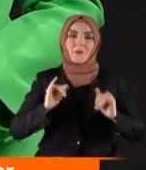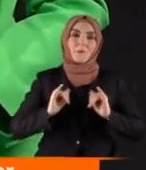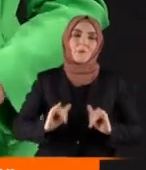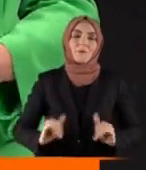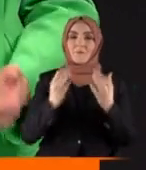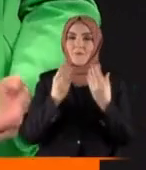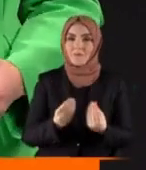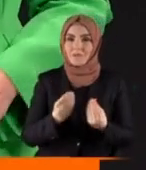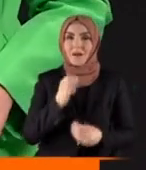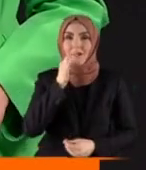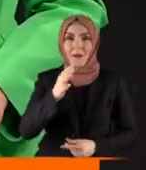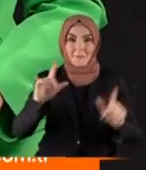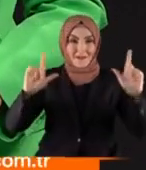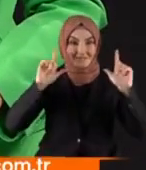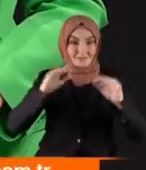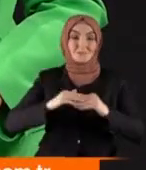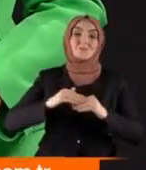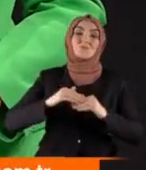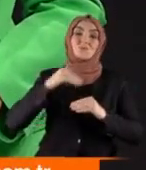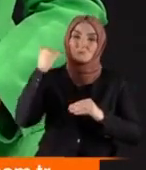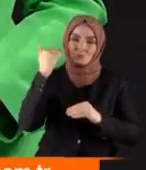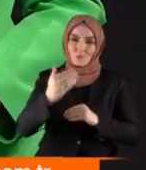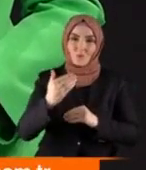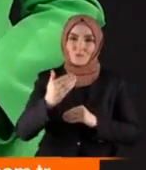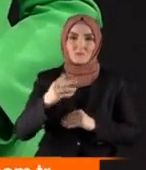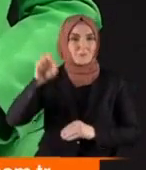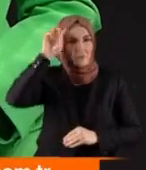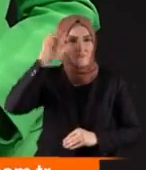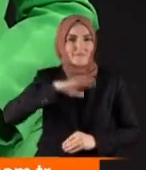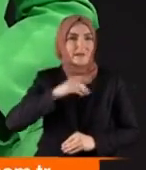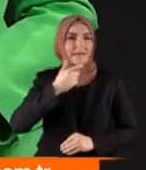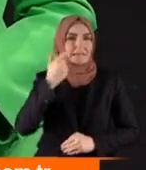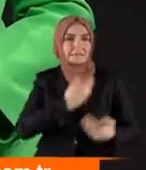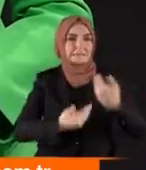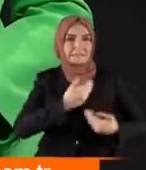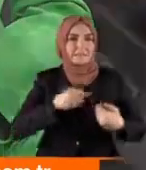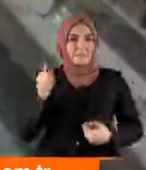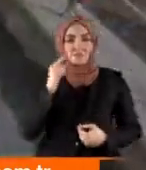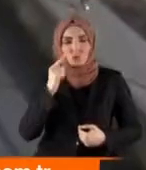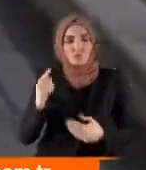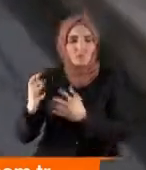yayınlandıktan saatler sonra saplantılı eski Aşık gözaltına alındı